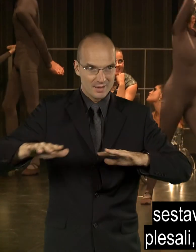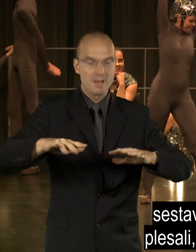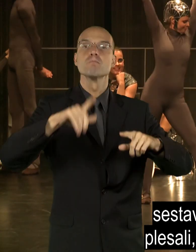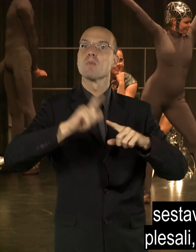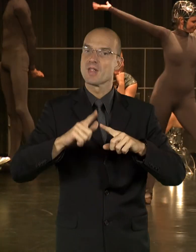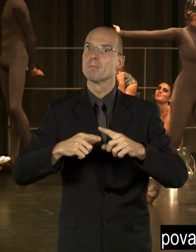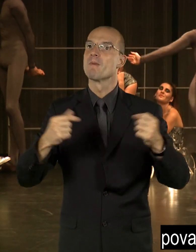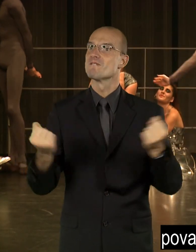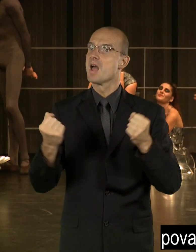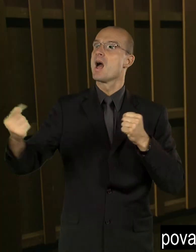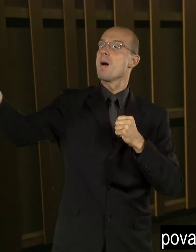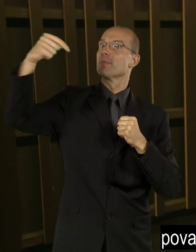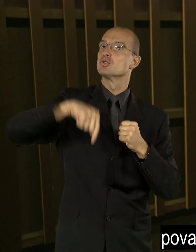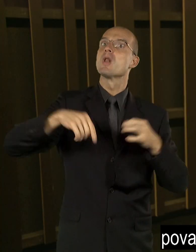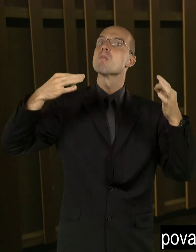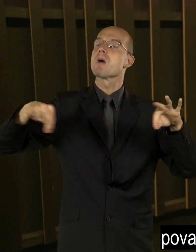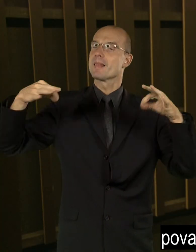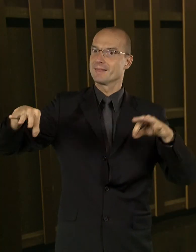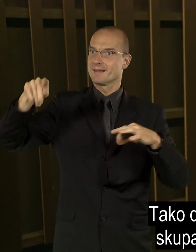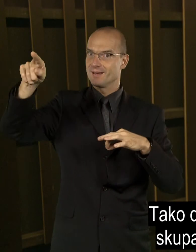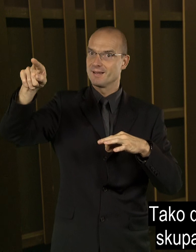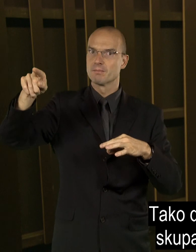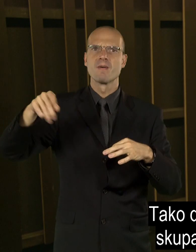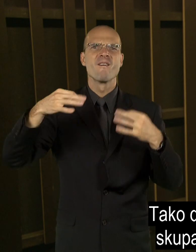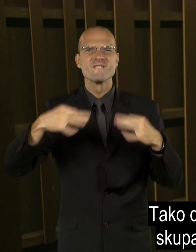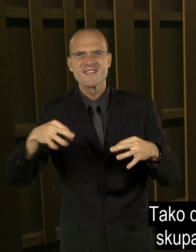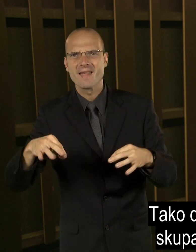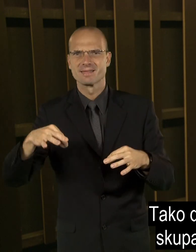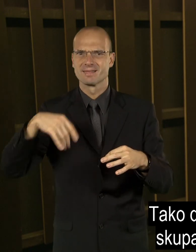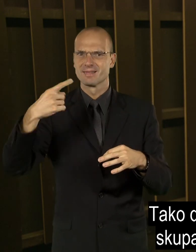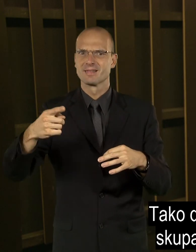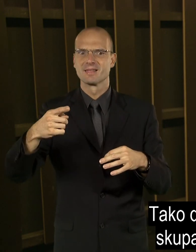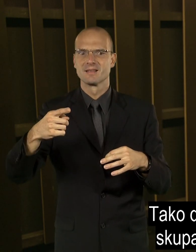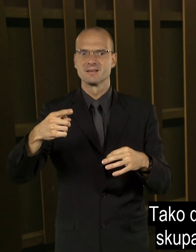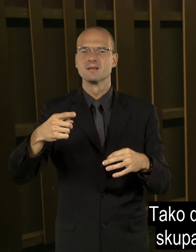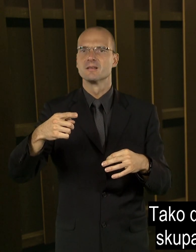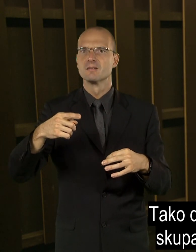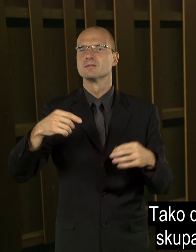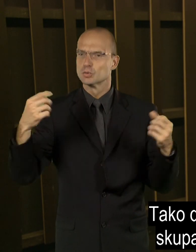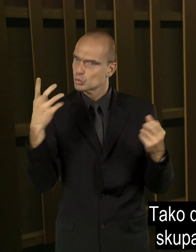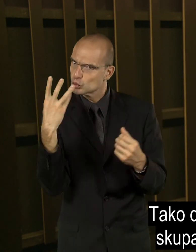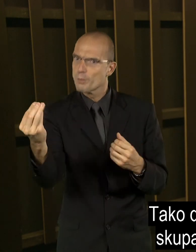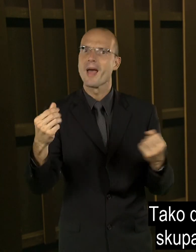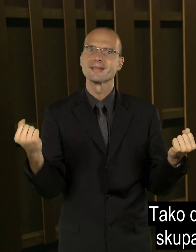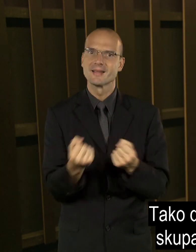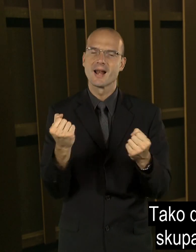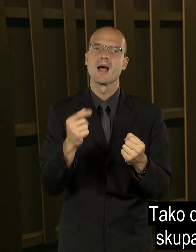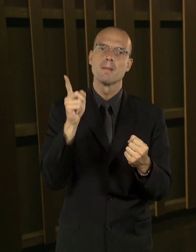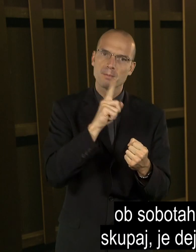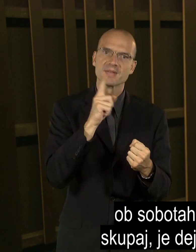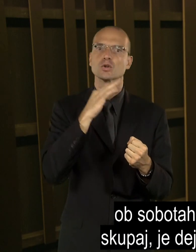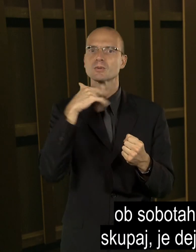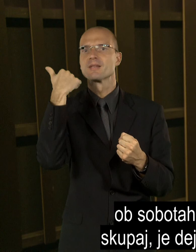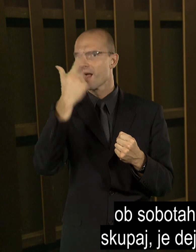smo na vaje povabili tudi baletnike in smo z njimi za vikende, tako da smo več ali manj skupaj trenirali petek,